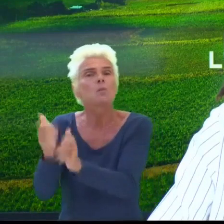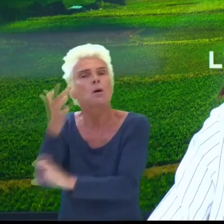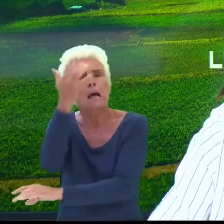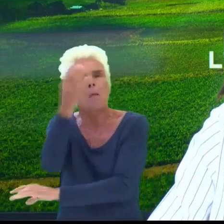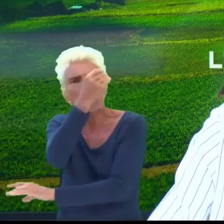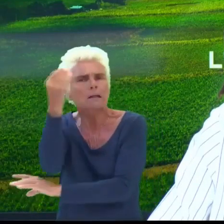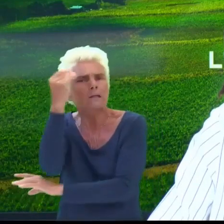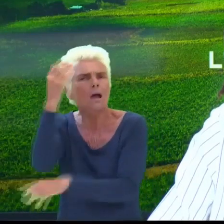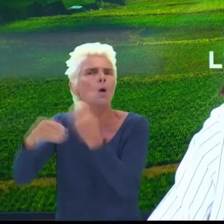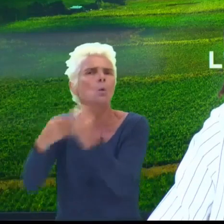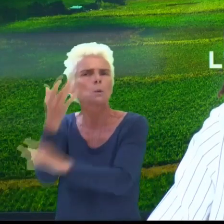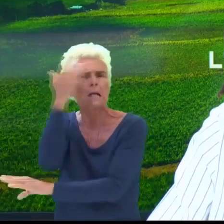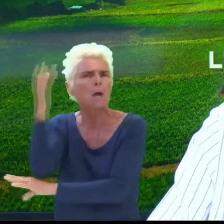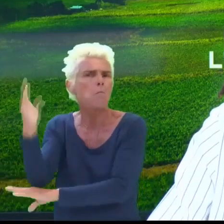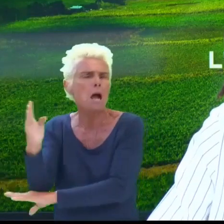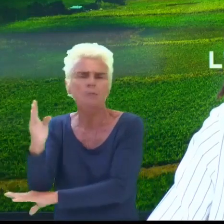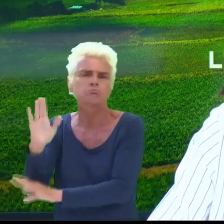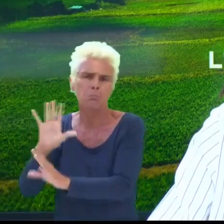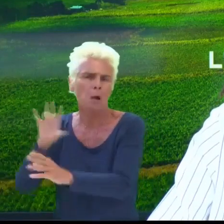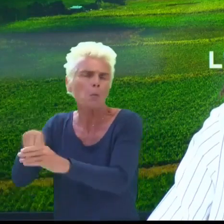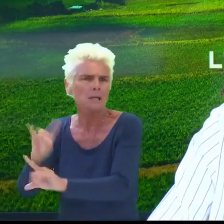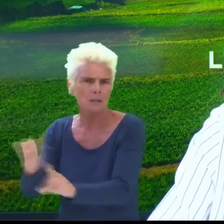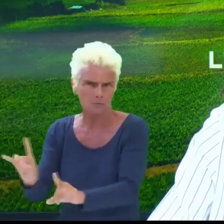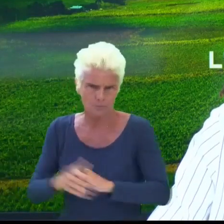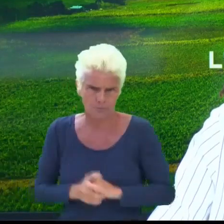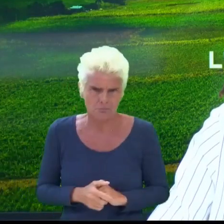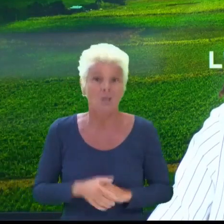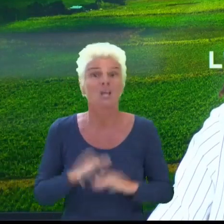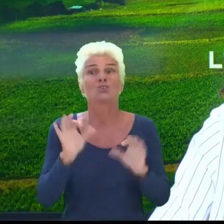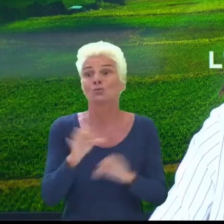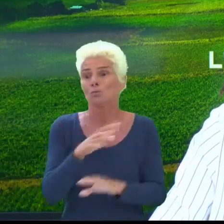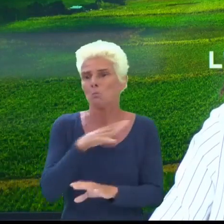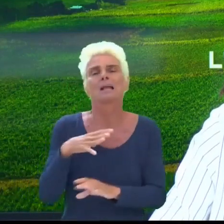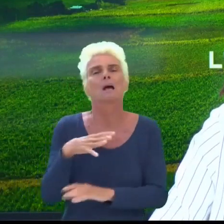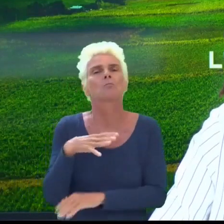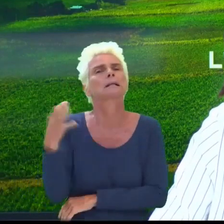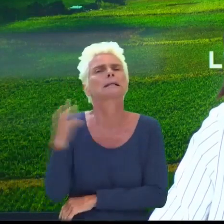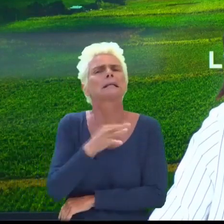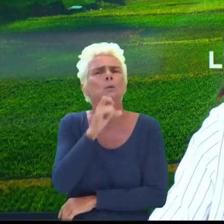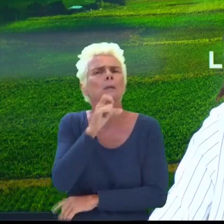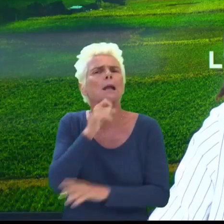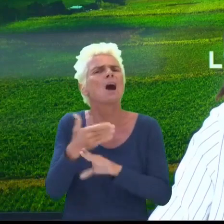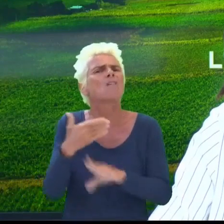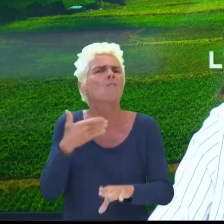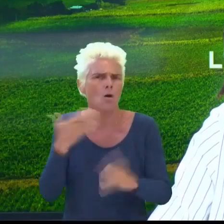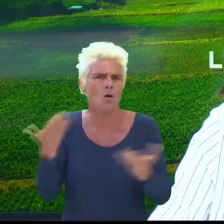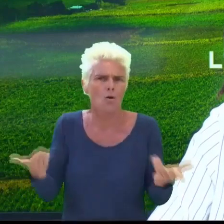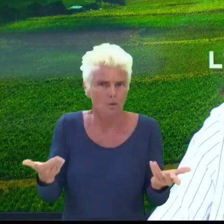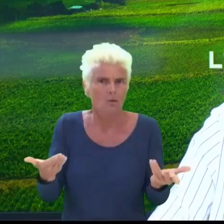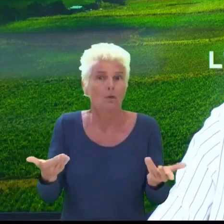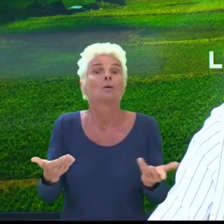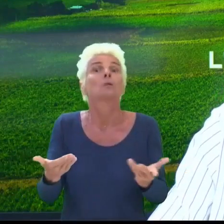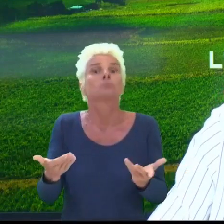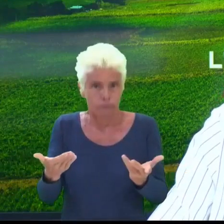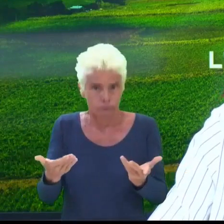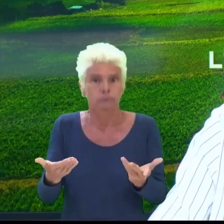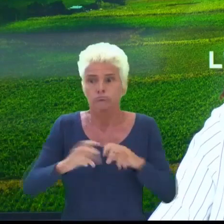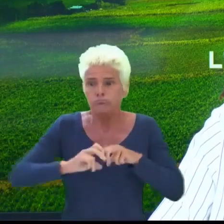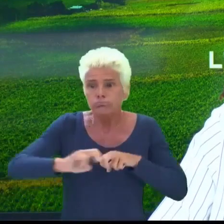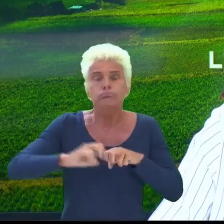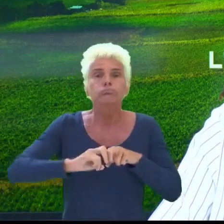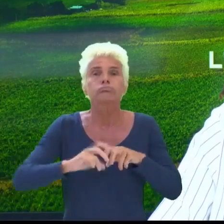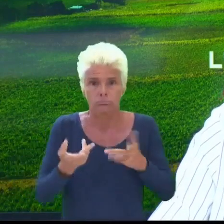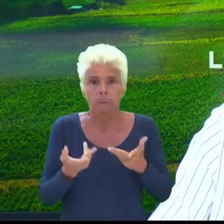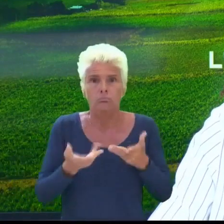et saint-bartelémi et comme nous le disait tout à l'heure madame marilus certaines rotation rotations donc